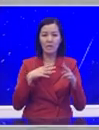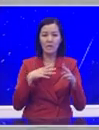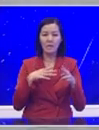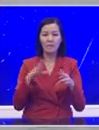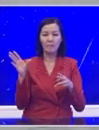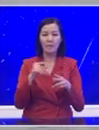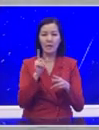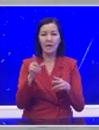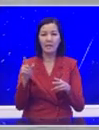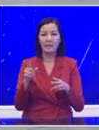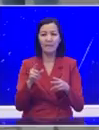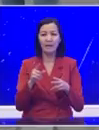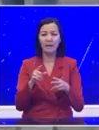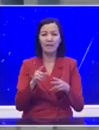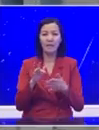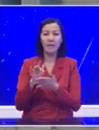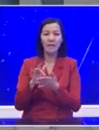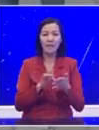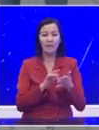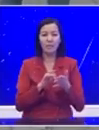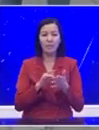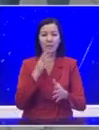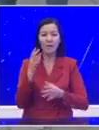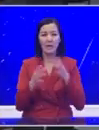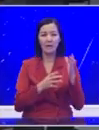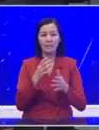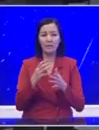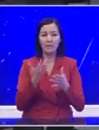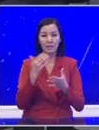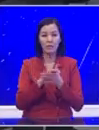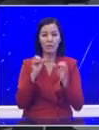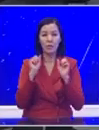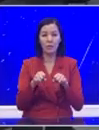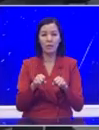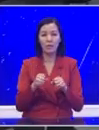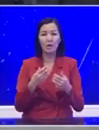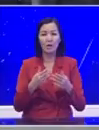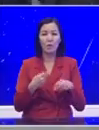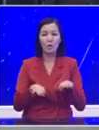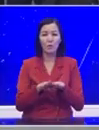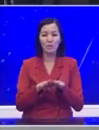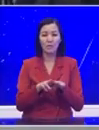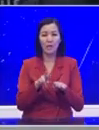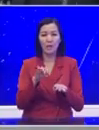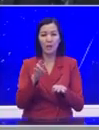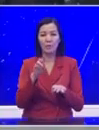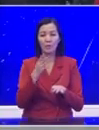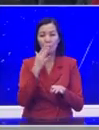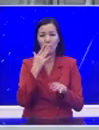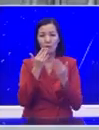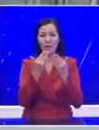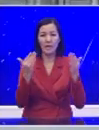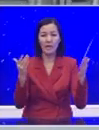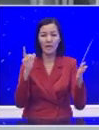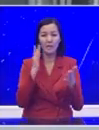азамат музейде виртуалды экскурсия жасап, әлемдік туындылармен таныса алады. Дәл осындай мүмкіндік Лондондағы ұлттық галереяда да